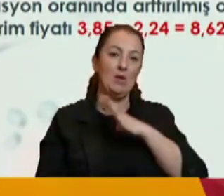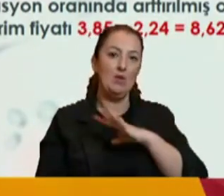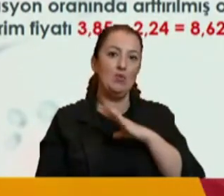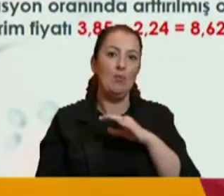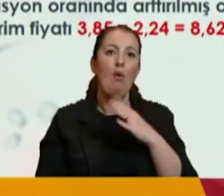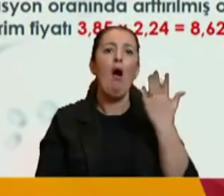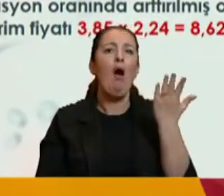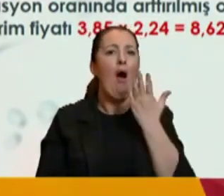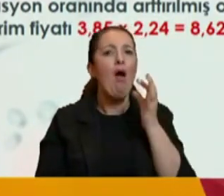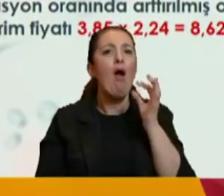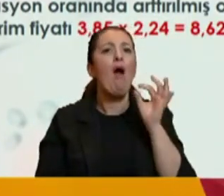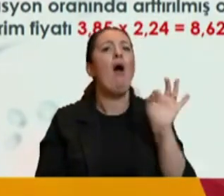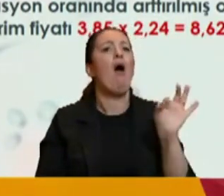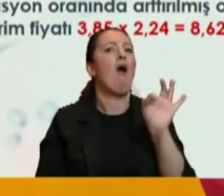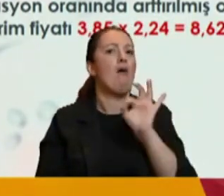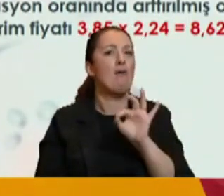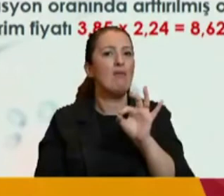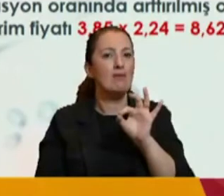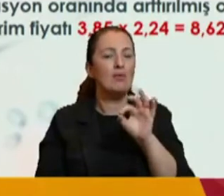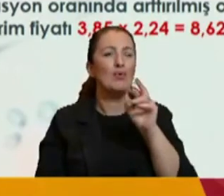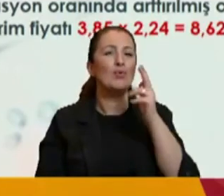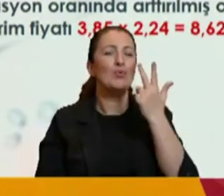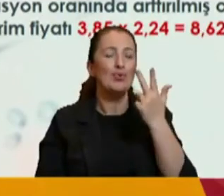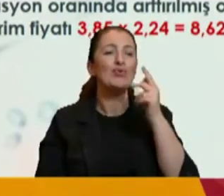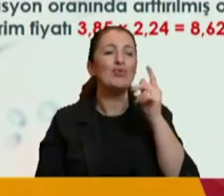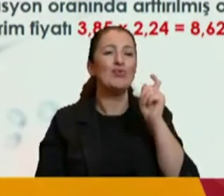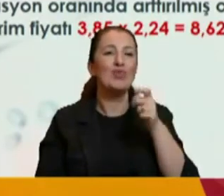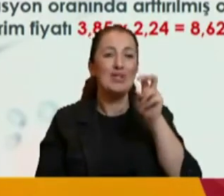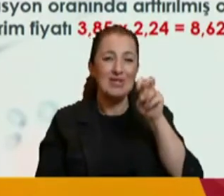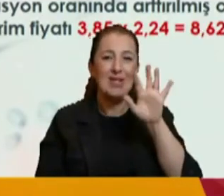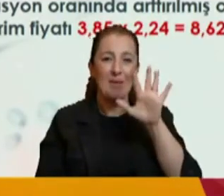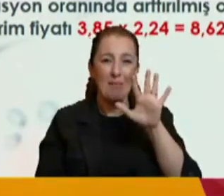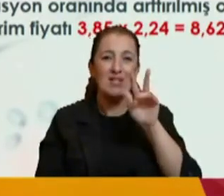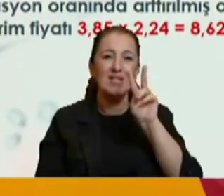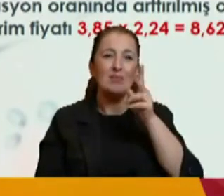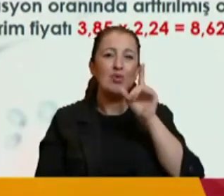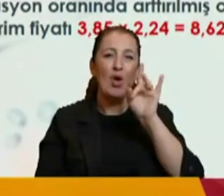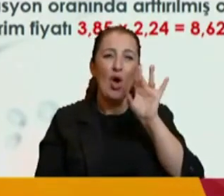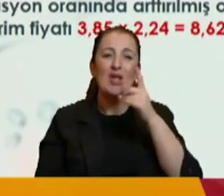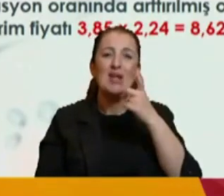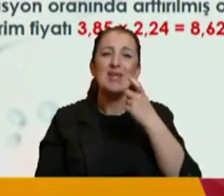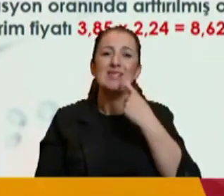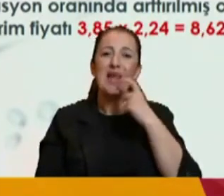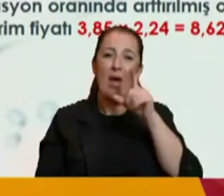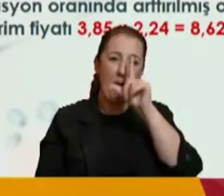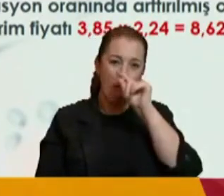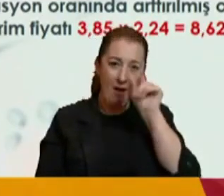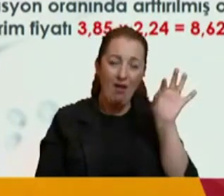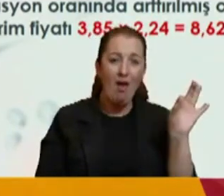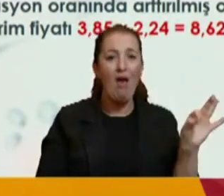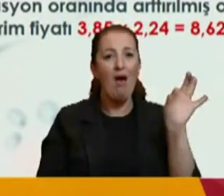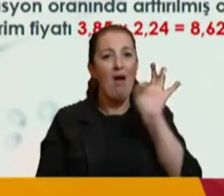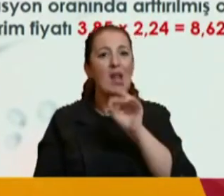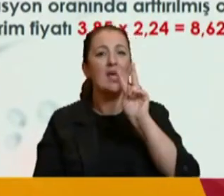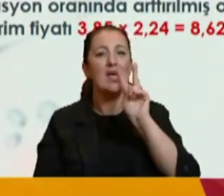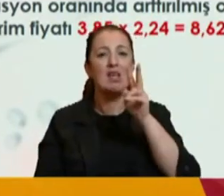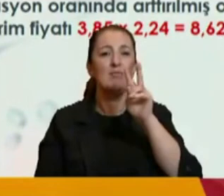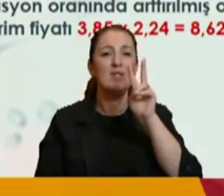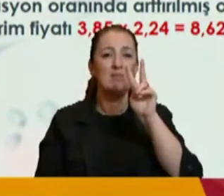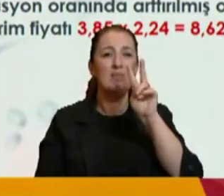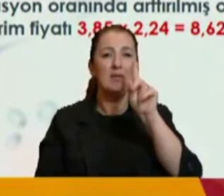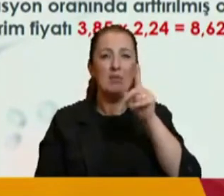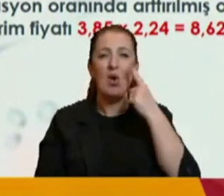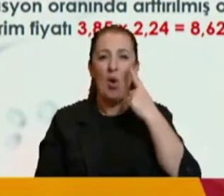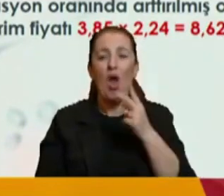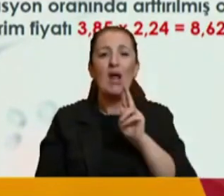halihazırda uygulanan 385 TL tarifesi 2014 mart ayı yani yedi